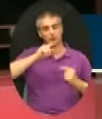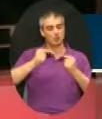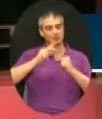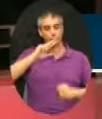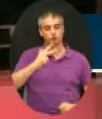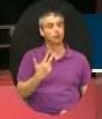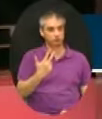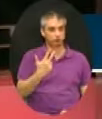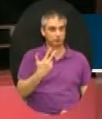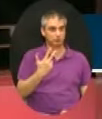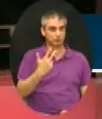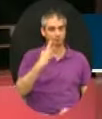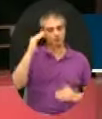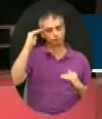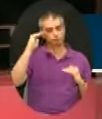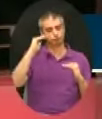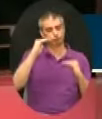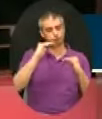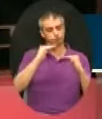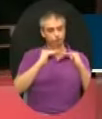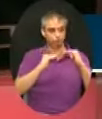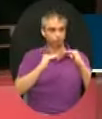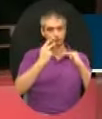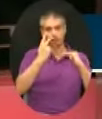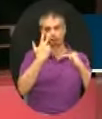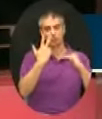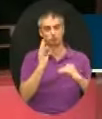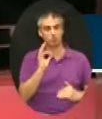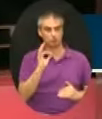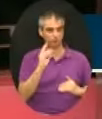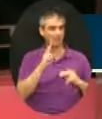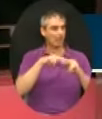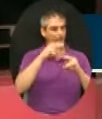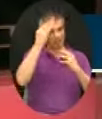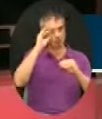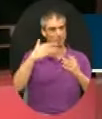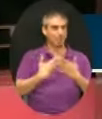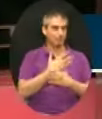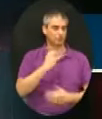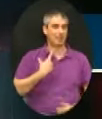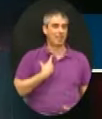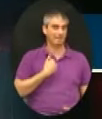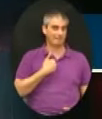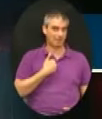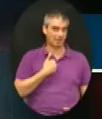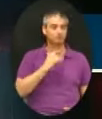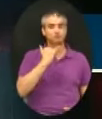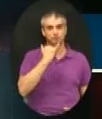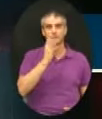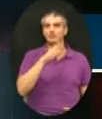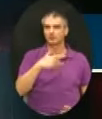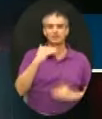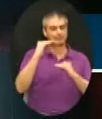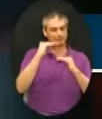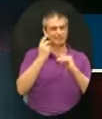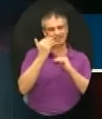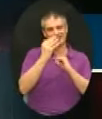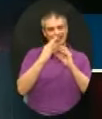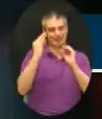השלישי, והוא מאוד הצטמצם לאיפשהו בין 2-3%. אחרי ההודעה המחודשת של ראש ה-FBI. נכון, למרות שהירידה התחילה גם